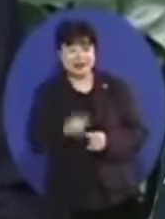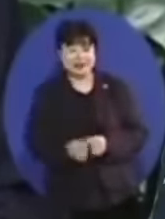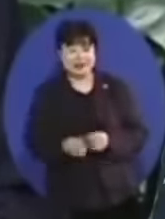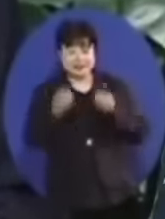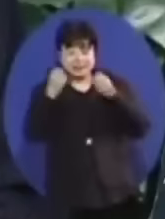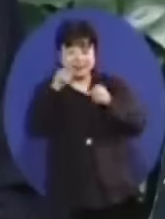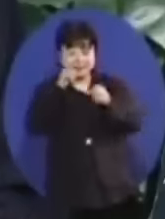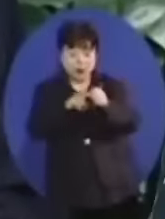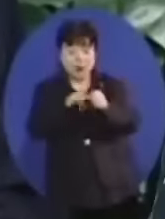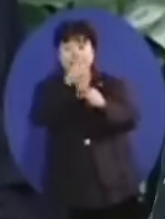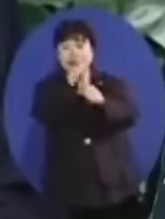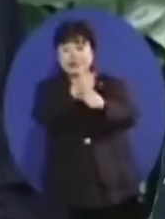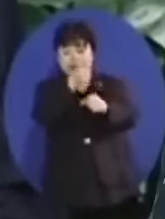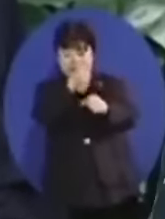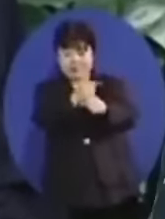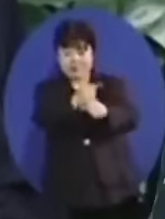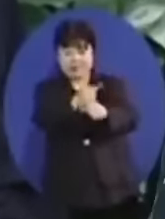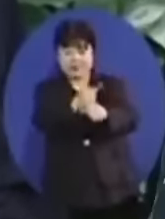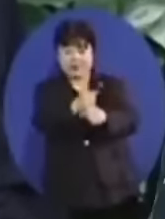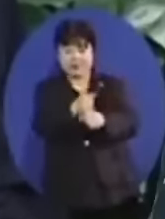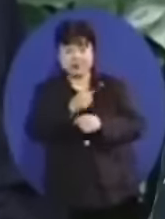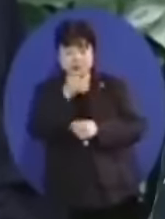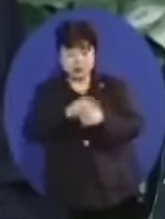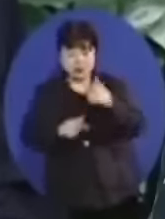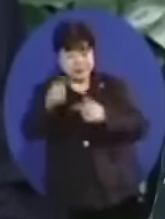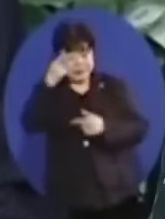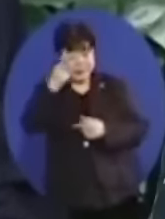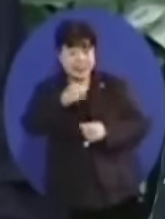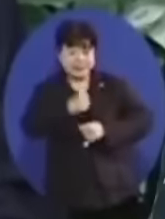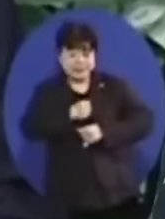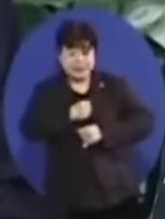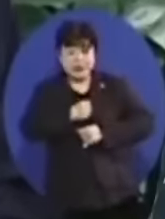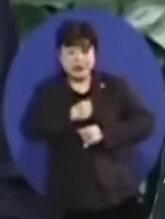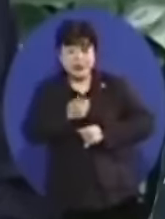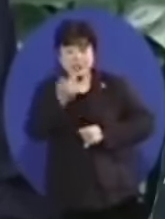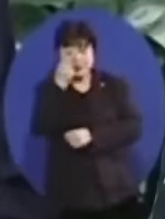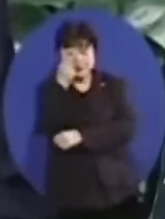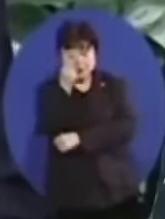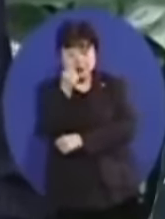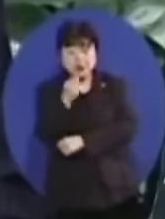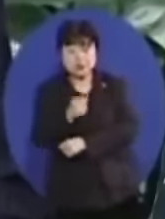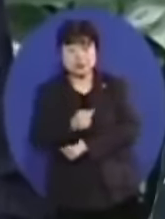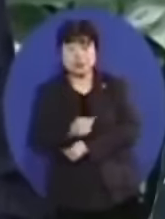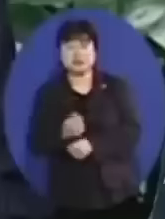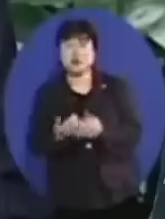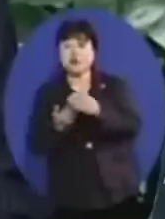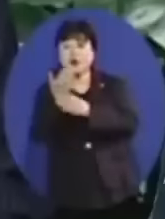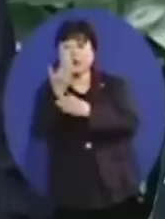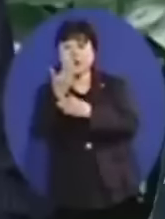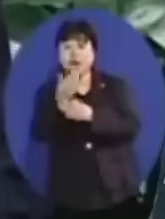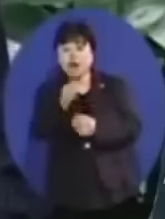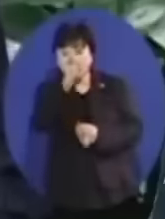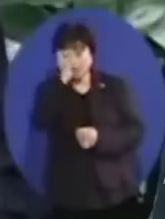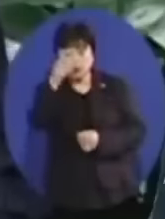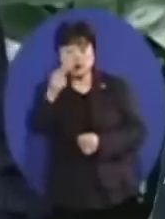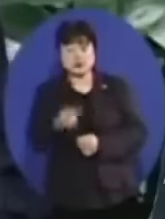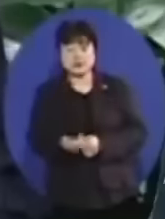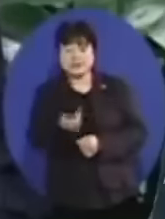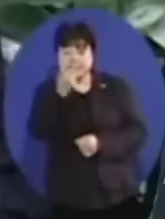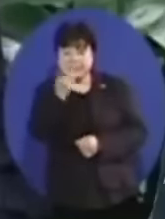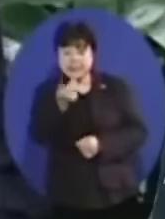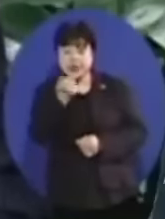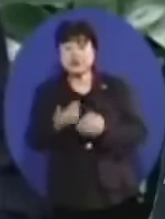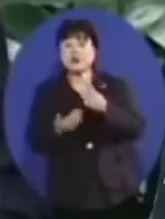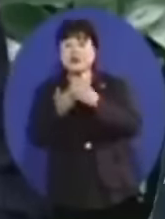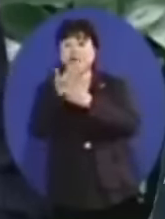있게 만들었든지 지킬 만한 것부터 생각을 지켜라. 생명의 근원이 거기에서 나온다. 좋은 생명도